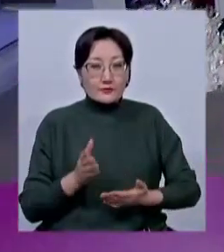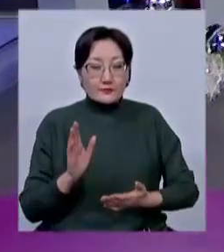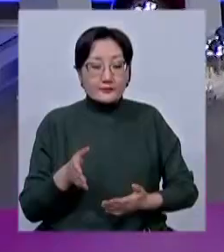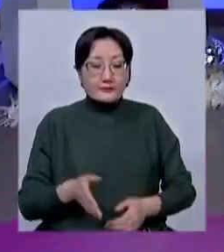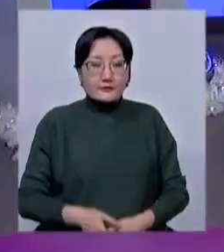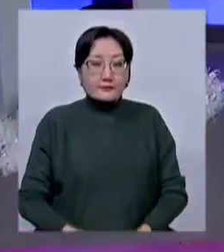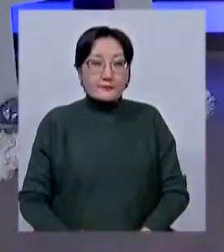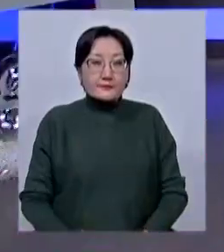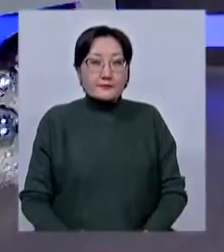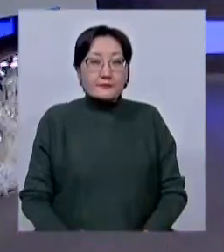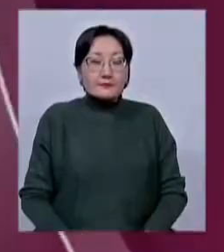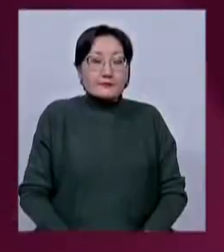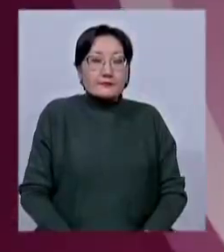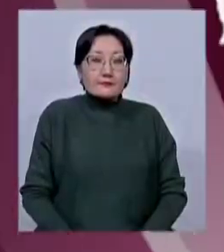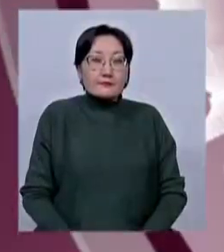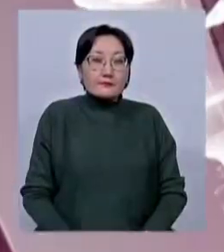Бүгін көретіндеріңіз.